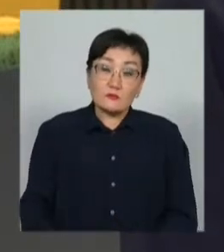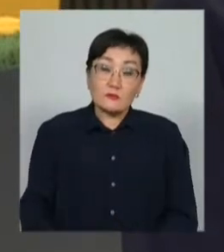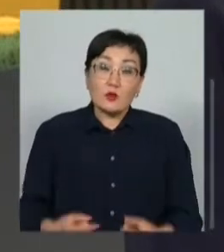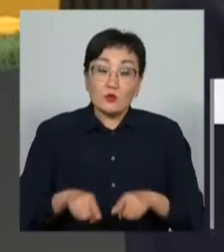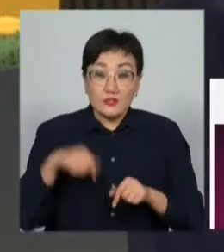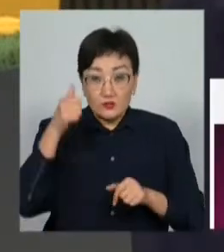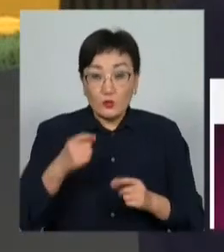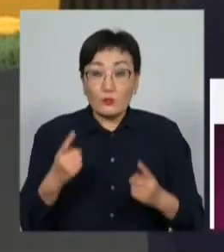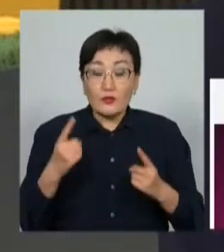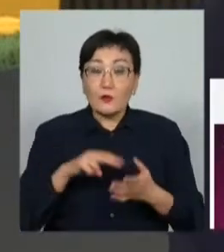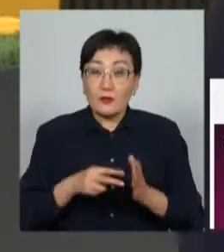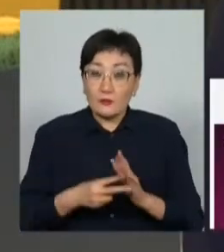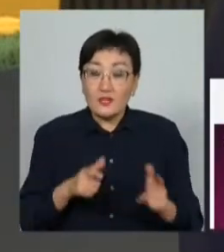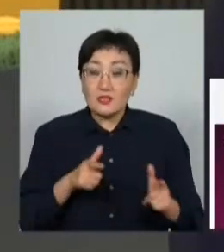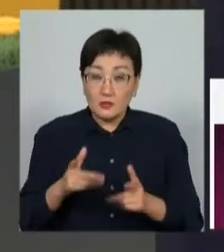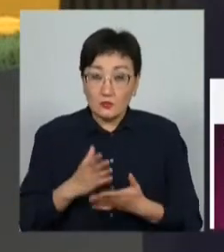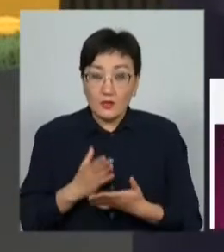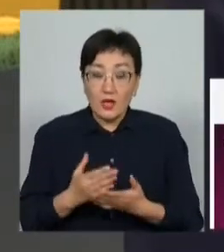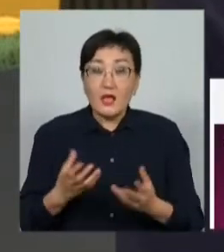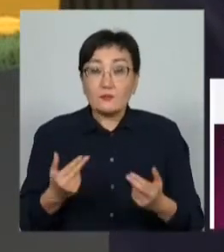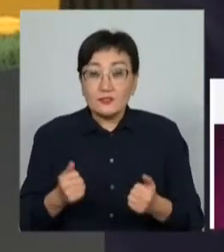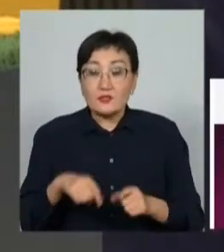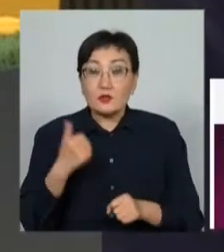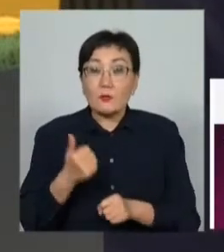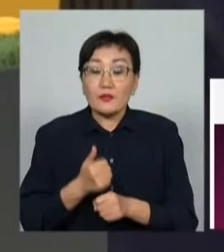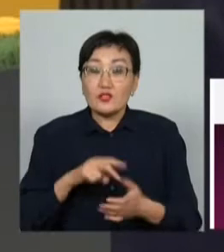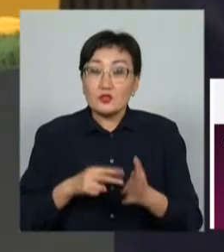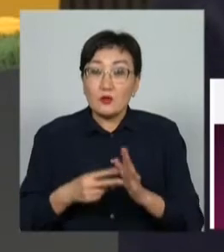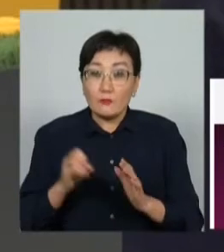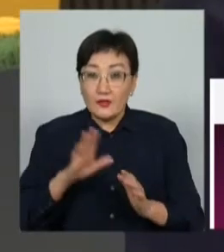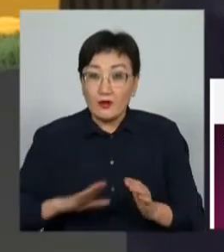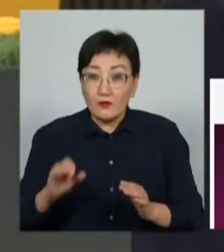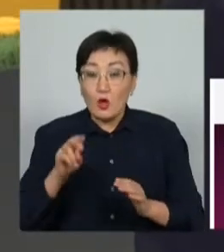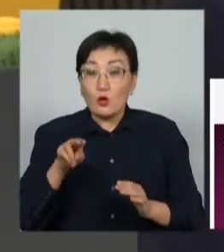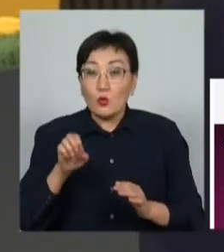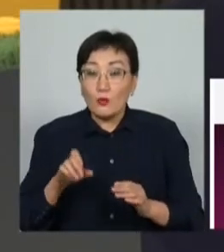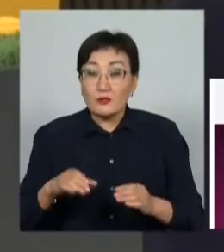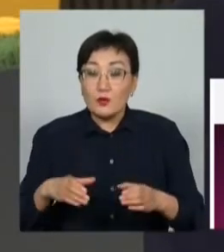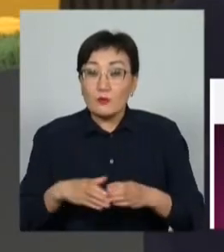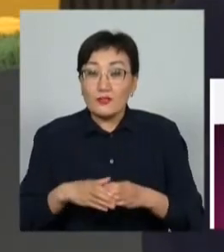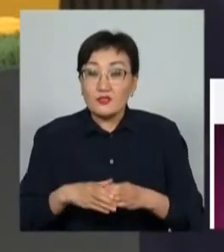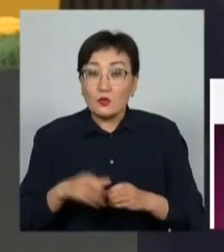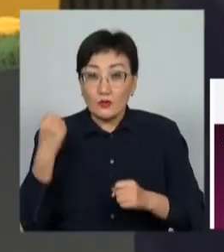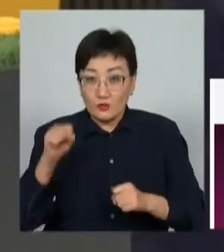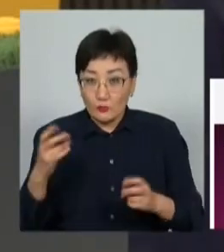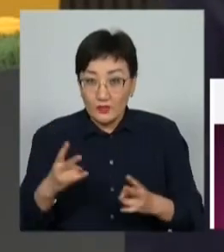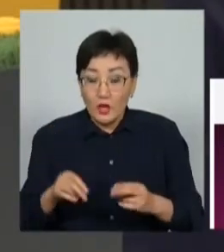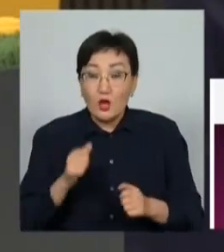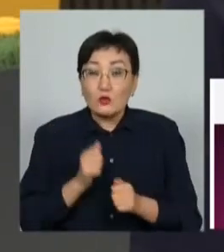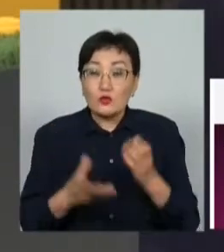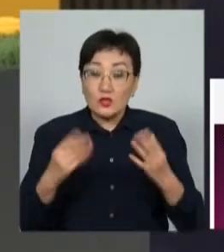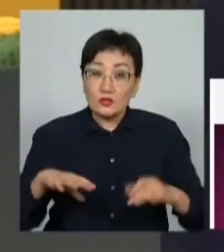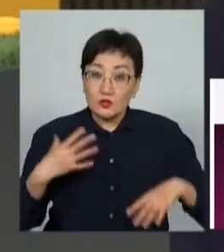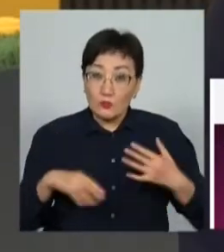Осы жылға үлкен мақсат қойып дайындалып жатырмыз. Әрине, ең басты мақсатымыз еурокубоктық додаларда жеңіске жету. Сол үшін күнделікті жаттығуымызды